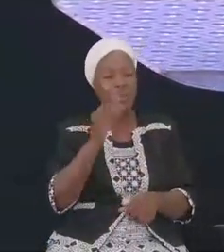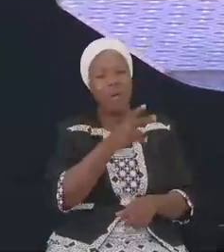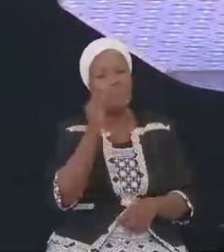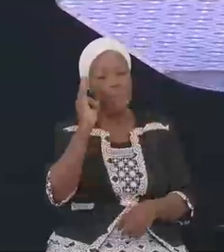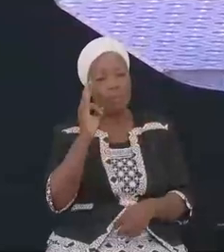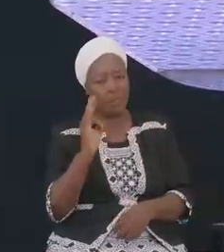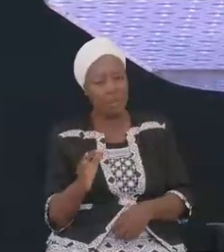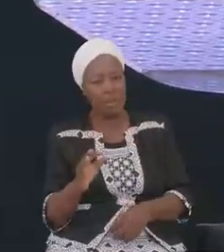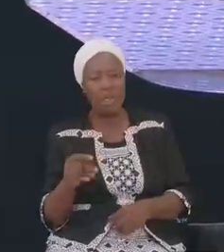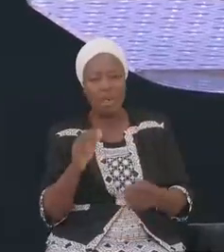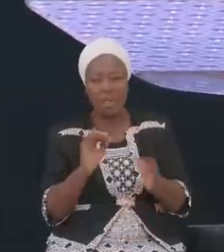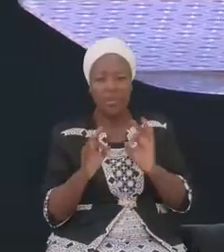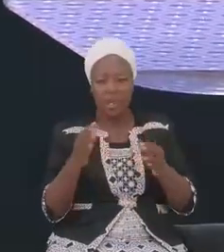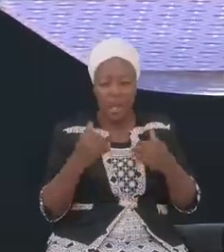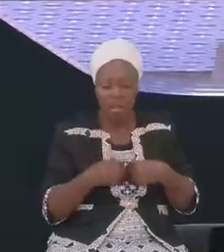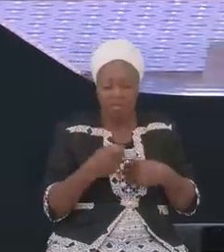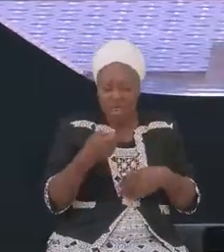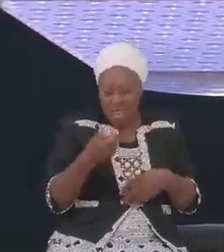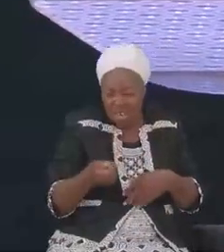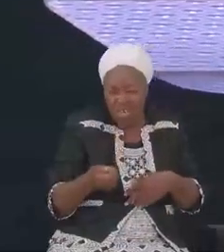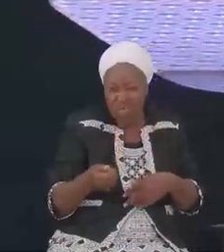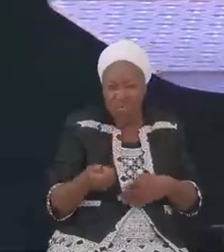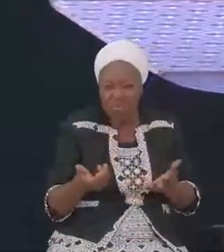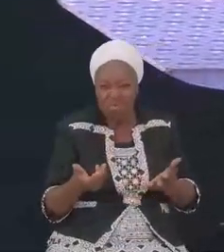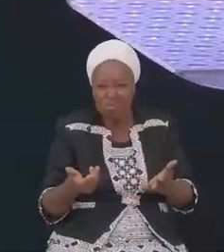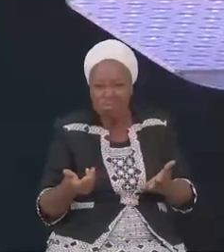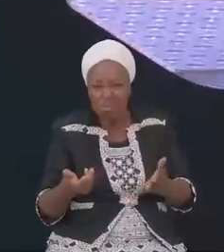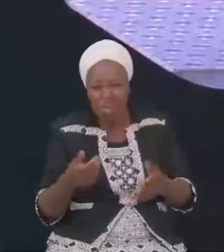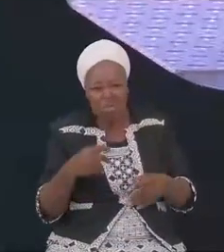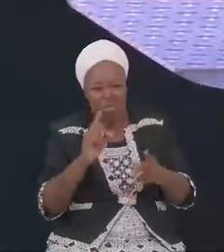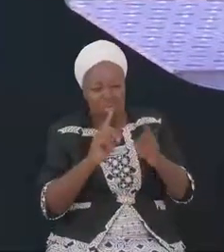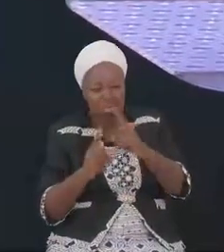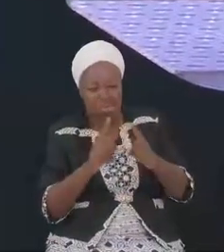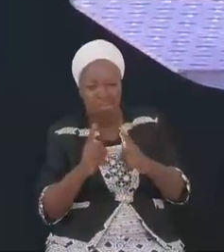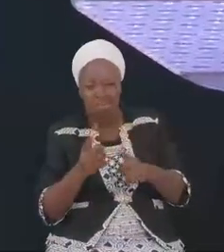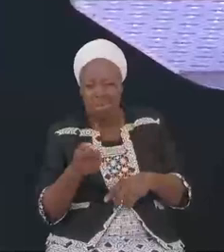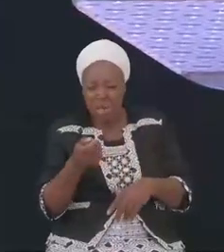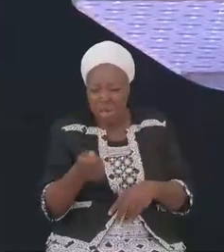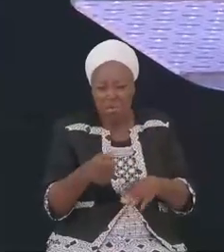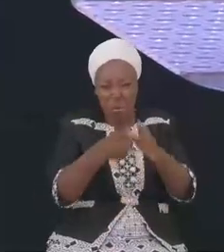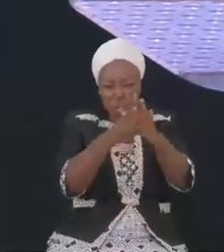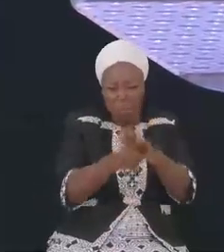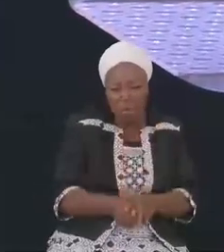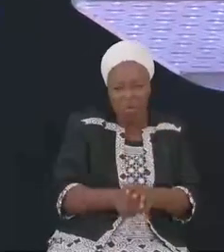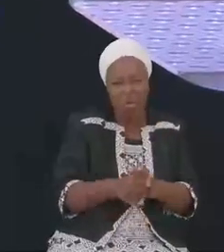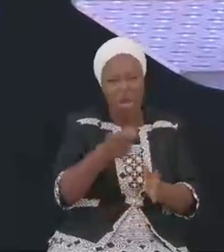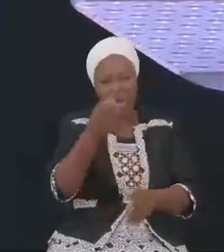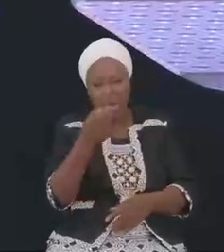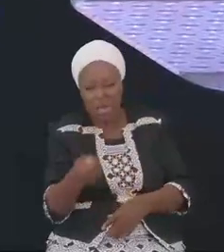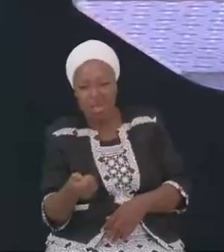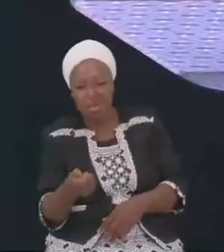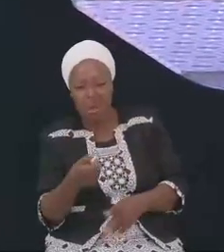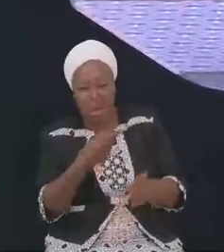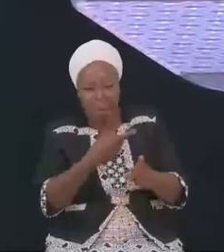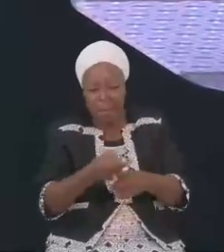y a une petite critique, s'il y a une petite pression, une petite persécution, un